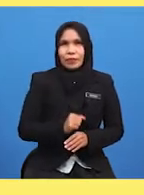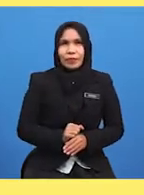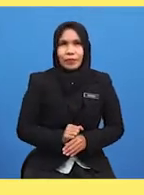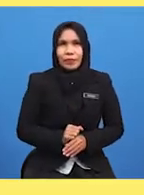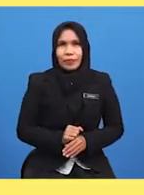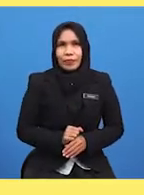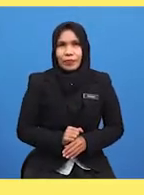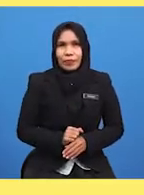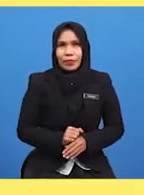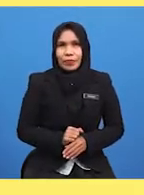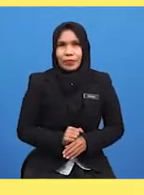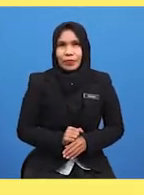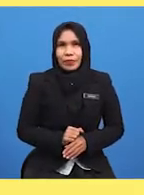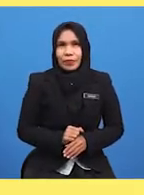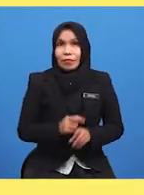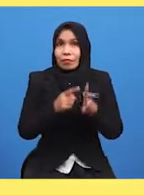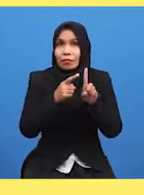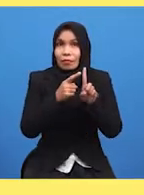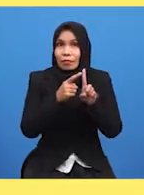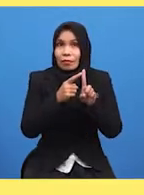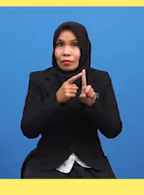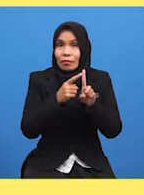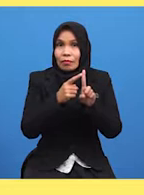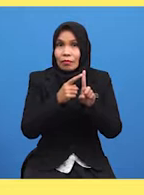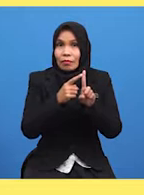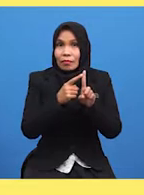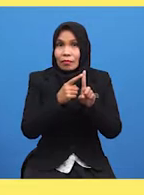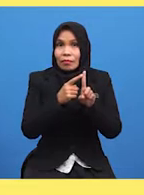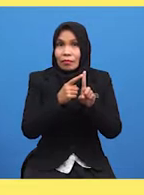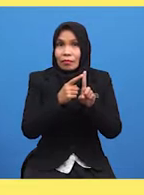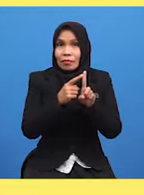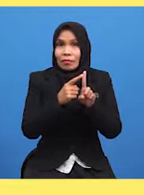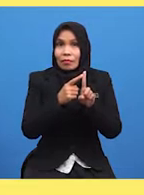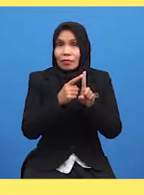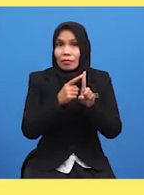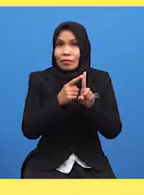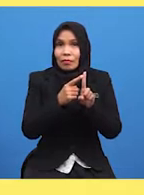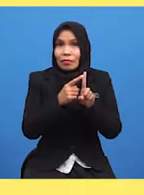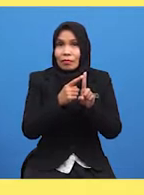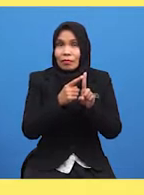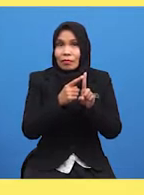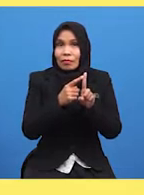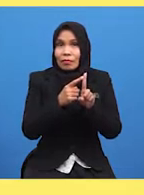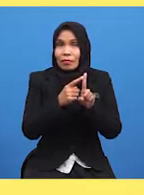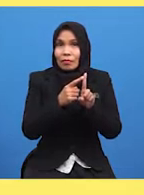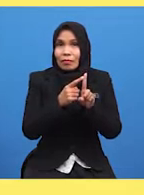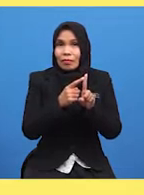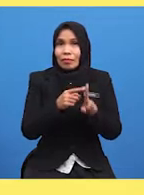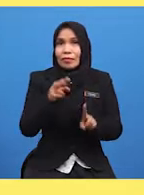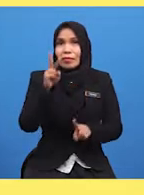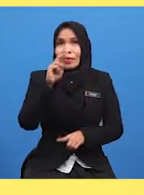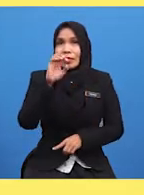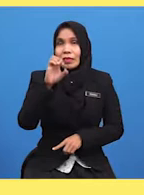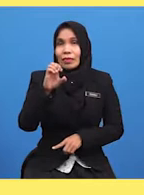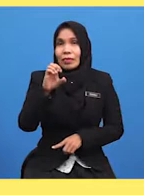paparan ini presiden British pertama dilantik di negeri perak ialah presiden games will watford vs atau